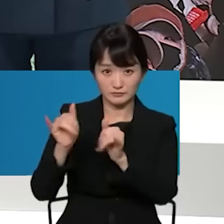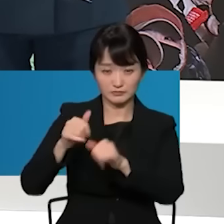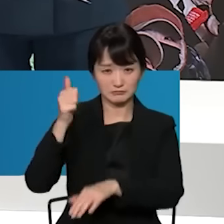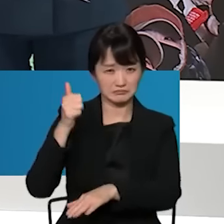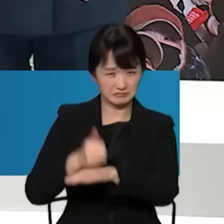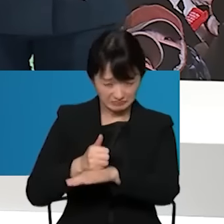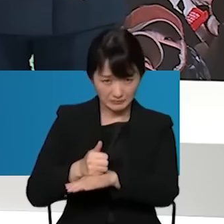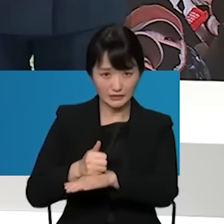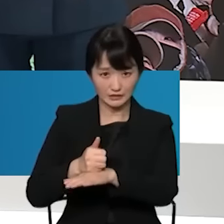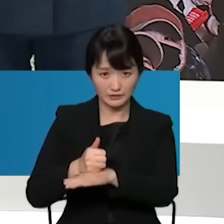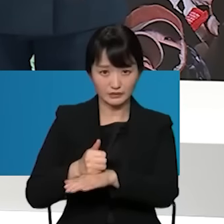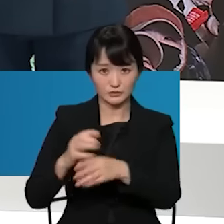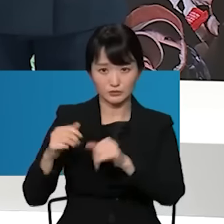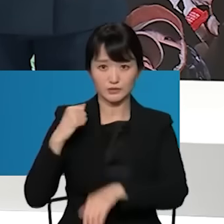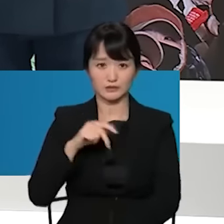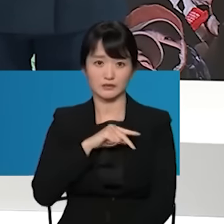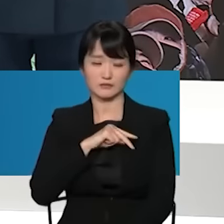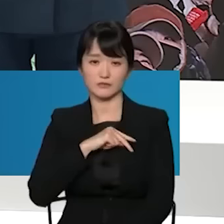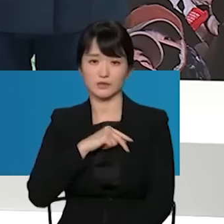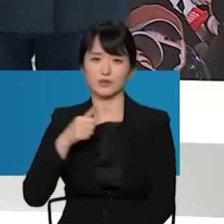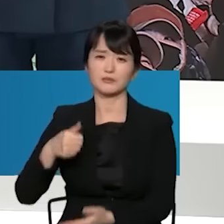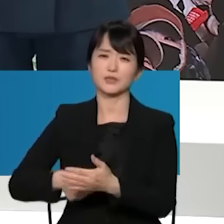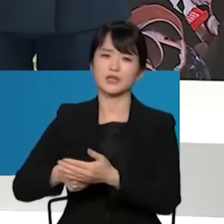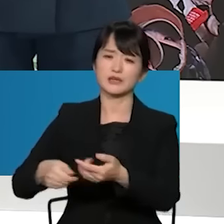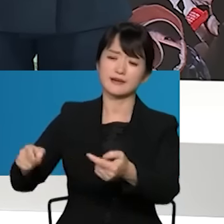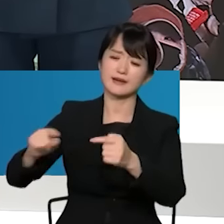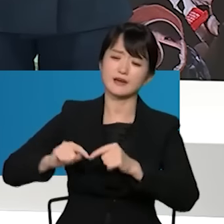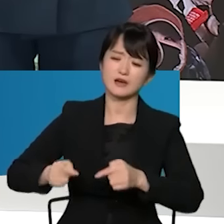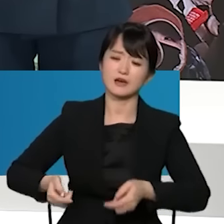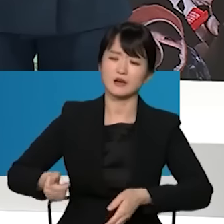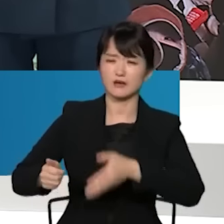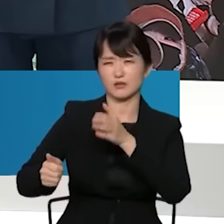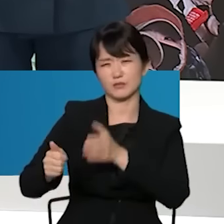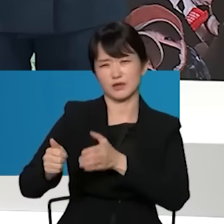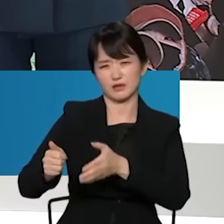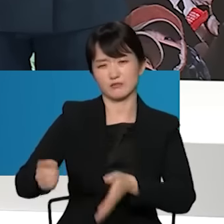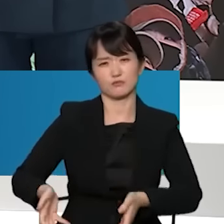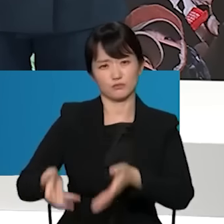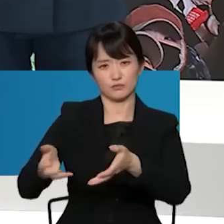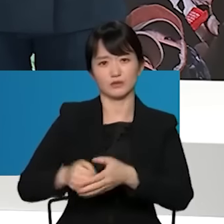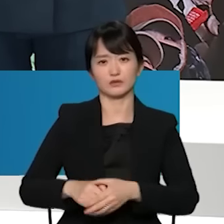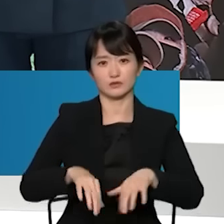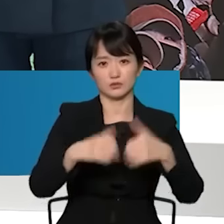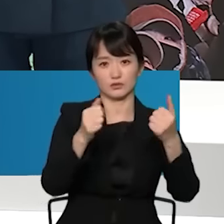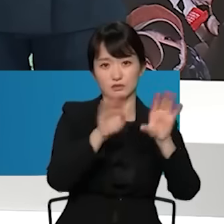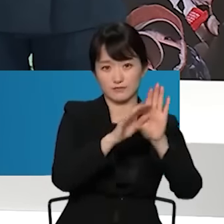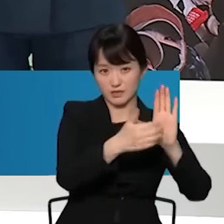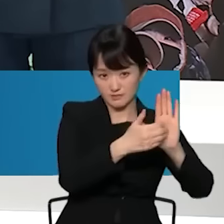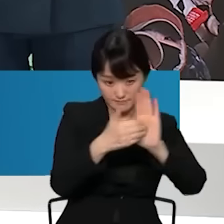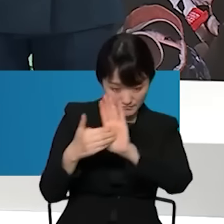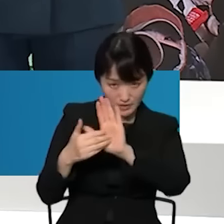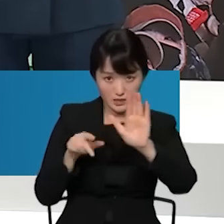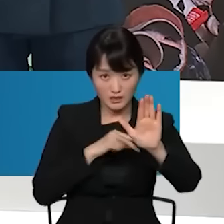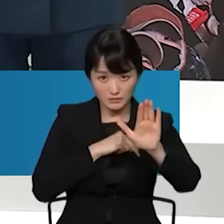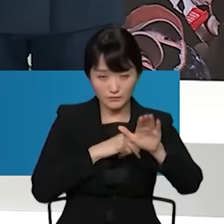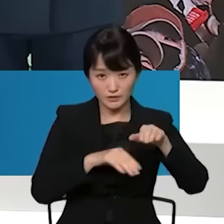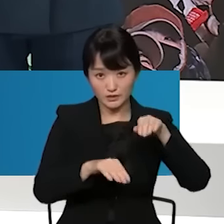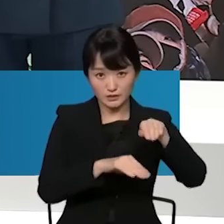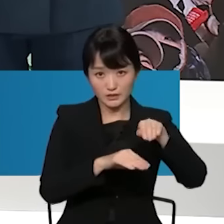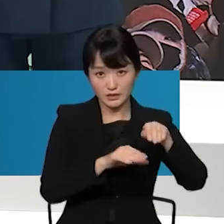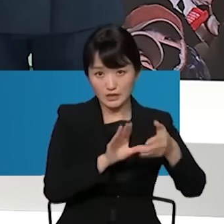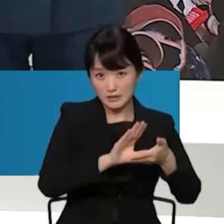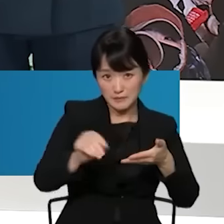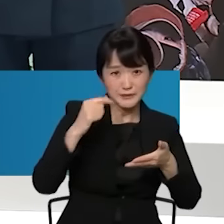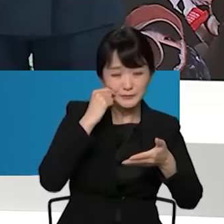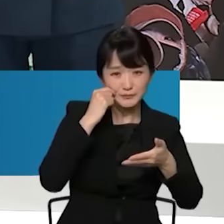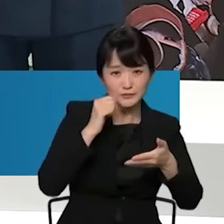끝까지 남아서 국민의힘 의원들에게 표결에 참여하라고 했습니다. 국회 정문을 막고 의원들 차가 빠져나가지